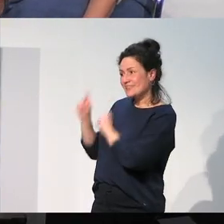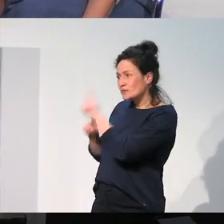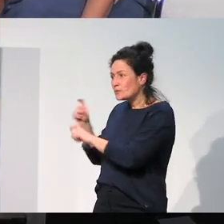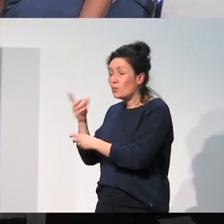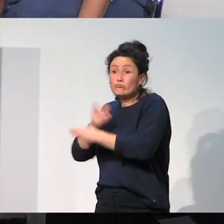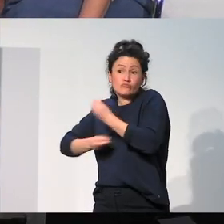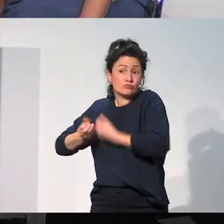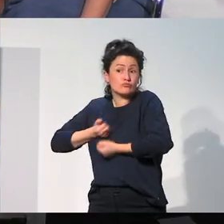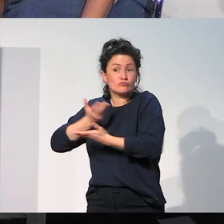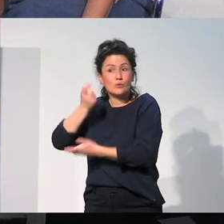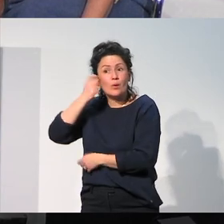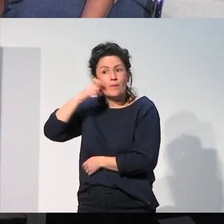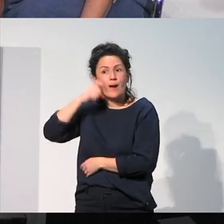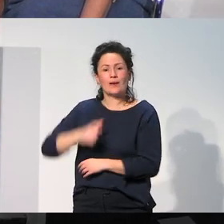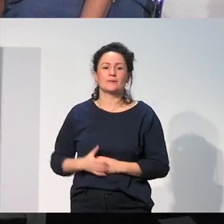remarques ?